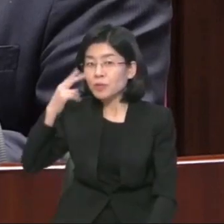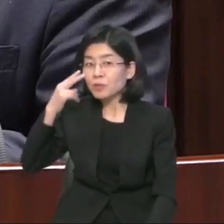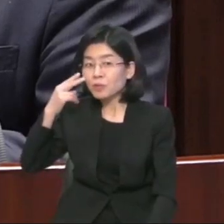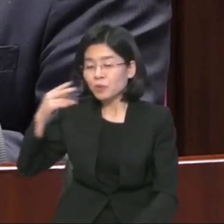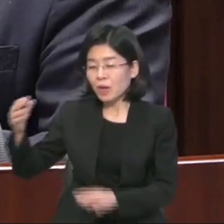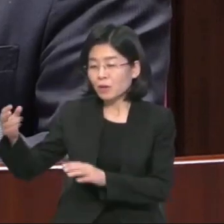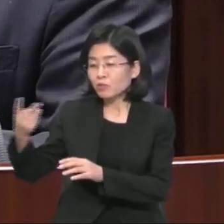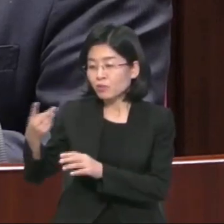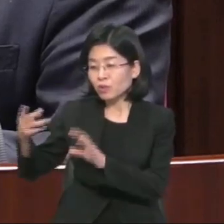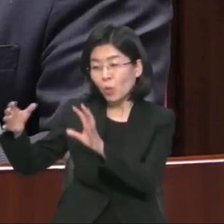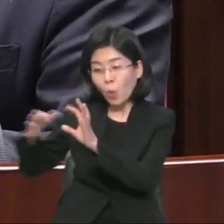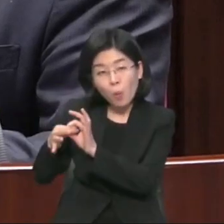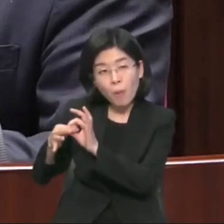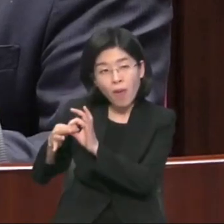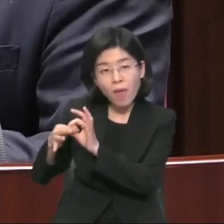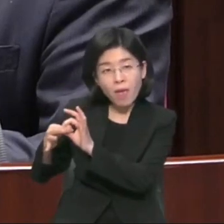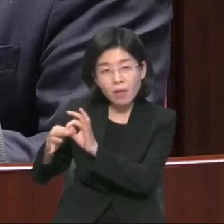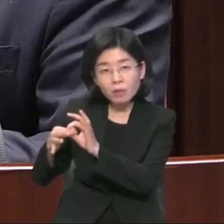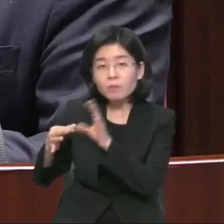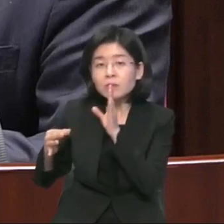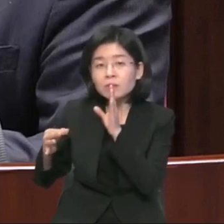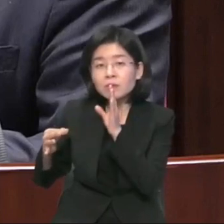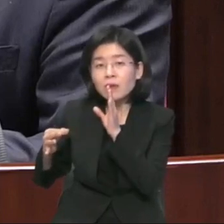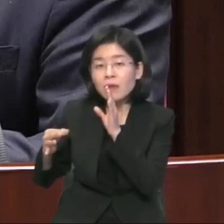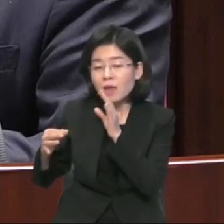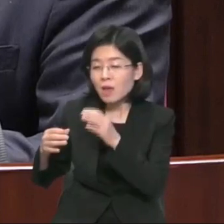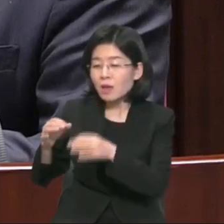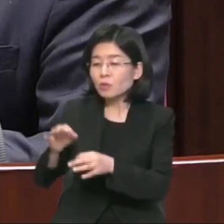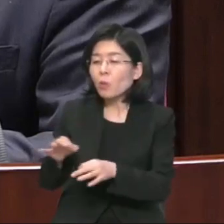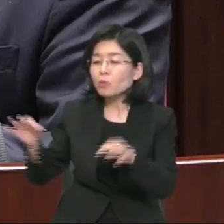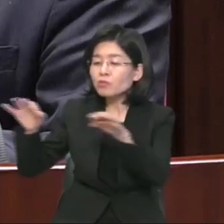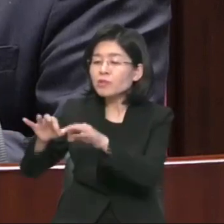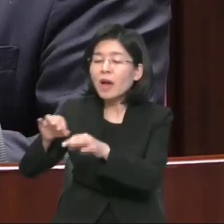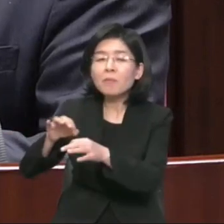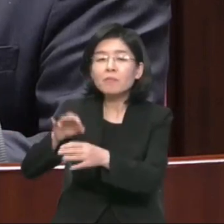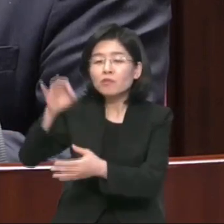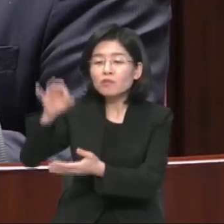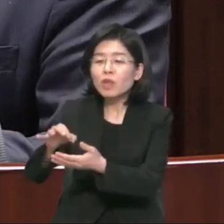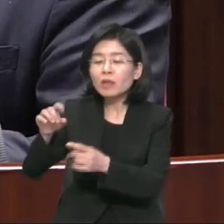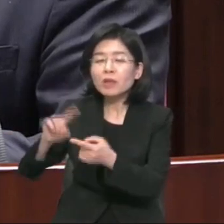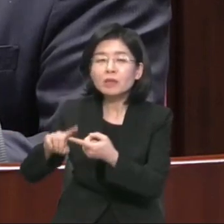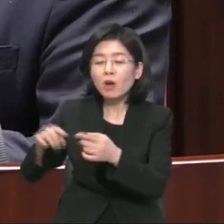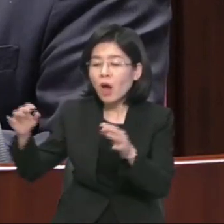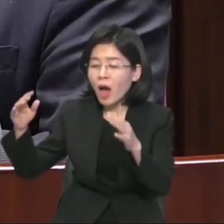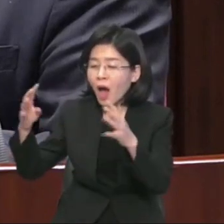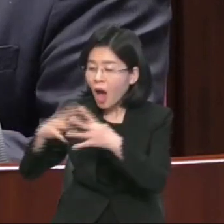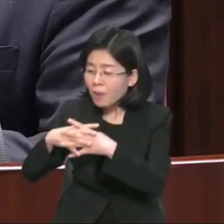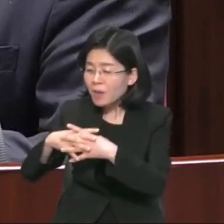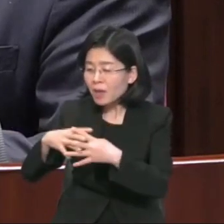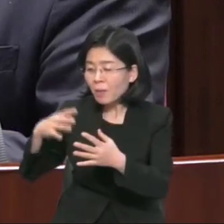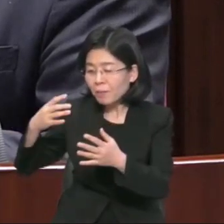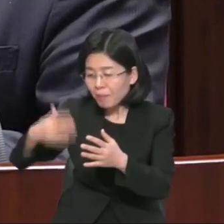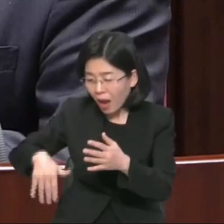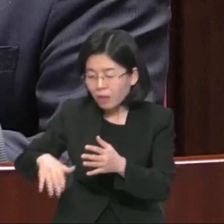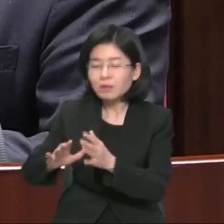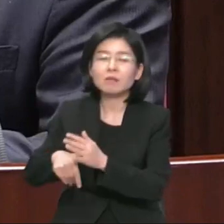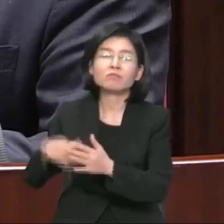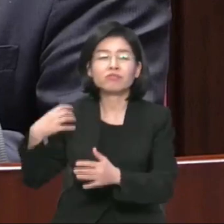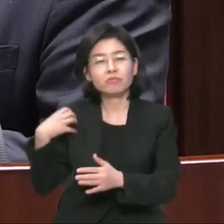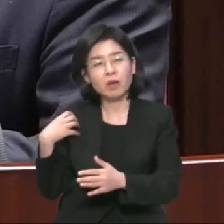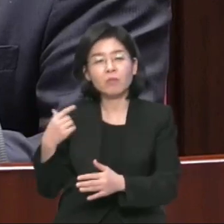틀에 이런 합의가 없다는 것 자체가 동맹의 견고함에 그런 어떤 좀 부담이 되는 게 있고요.